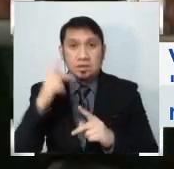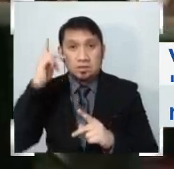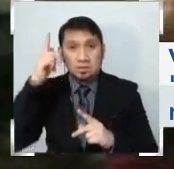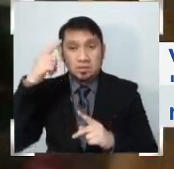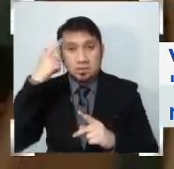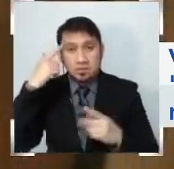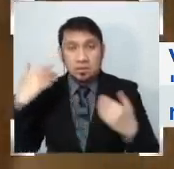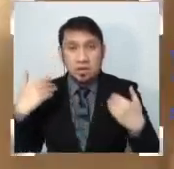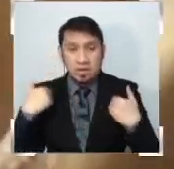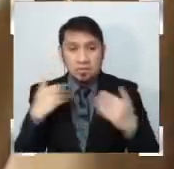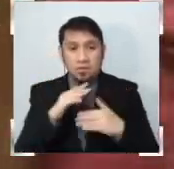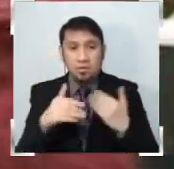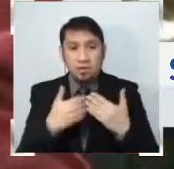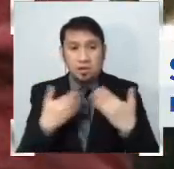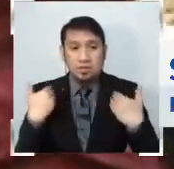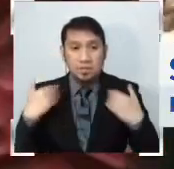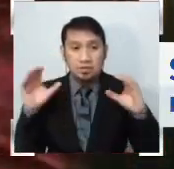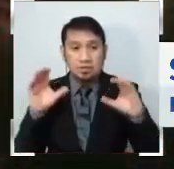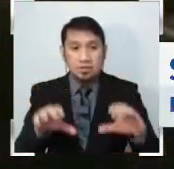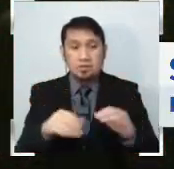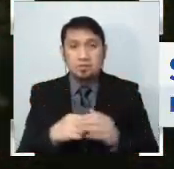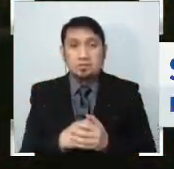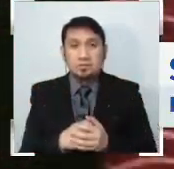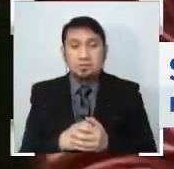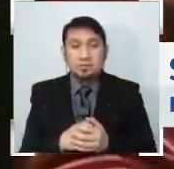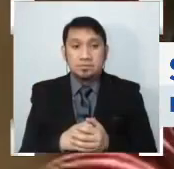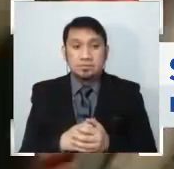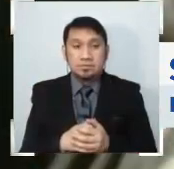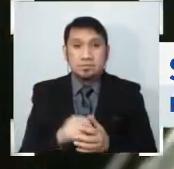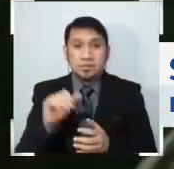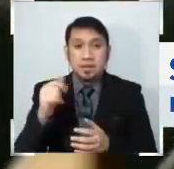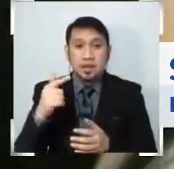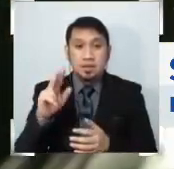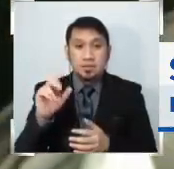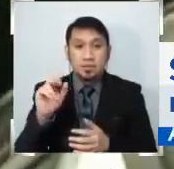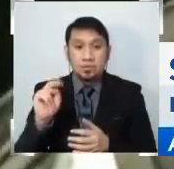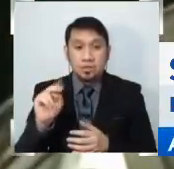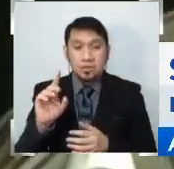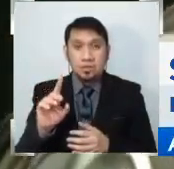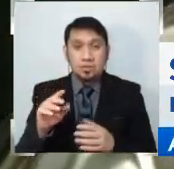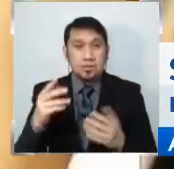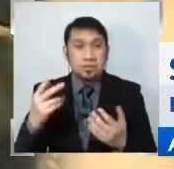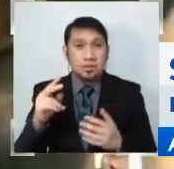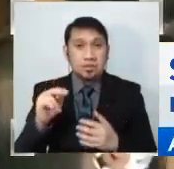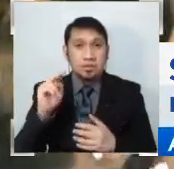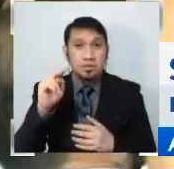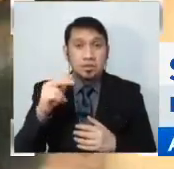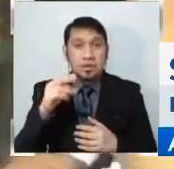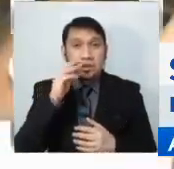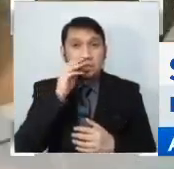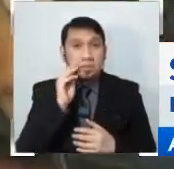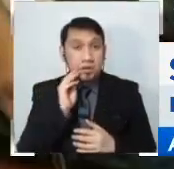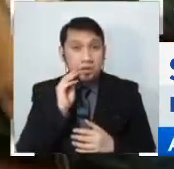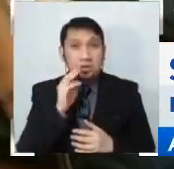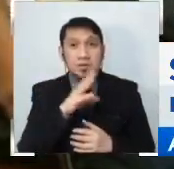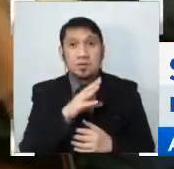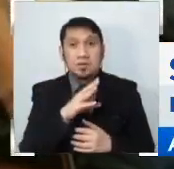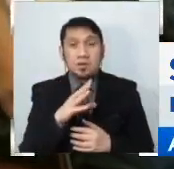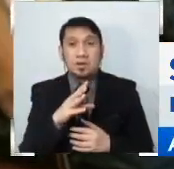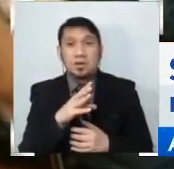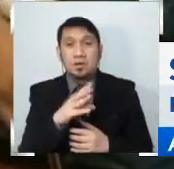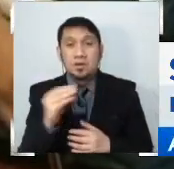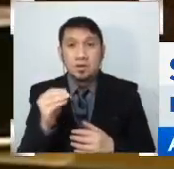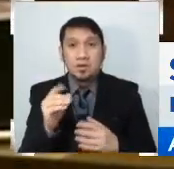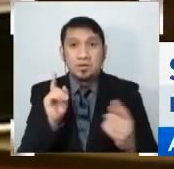pagkakataon. Nasa Agusan del Norte, si presidential aspirant Senator Manny Pacquiao. Sa Kapitolyo, sinalubong sila